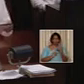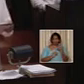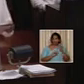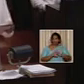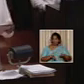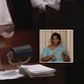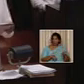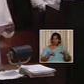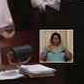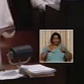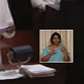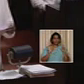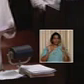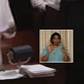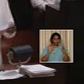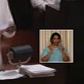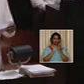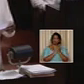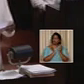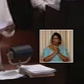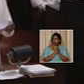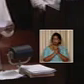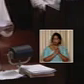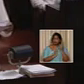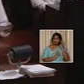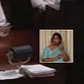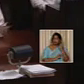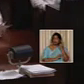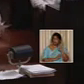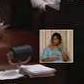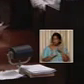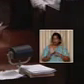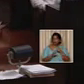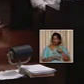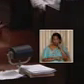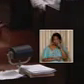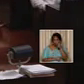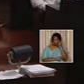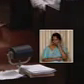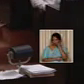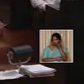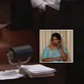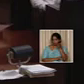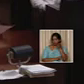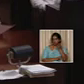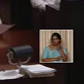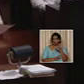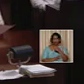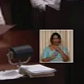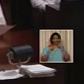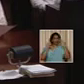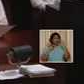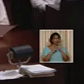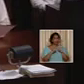සිසුන් 790ක් පමණ අධ්‍යාපනය ලබන. 2012 වසරේදී ඔබතුමා හොඳින් දන්නවා ද්විතීක පාසල්